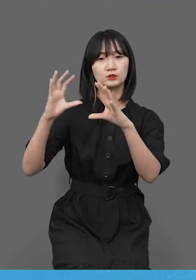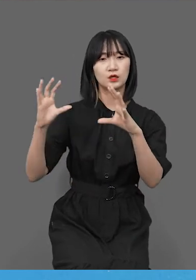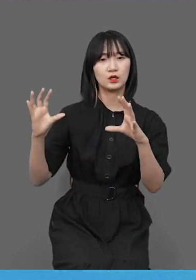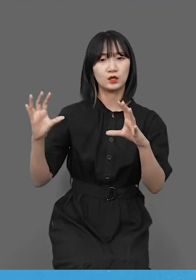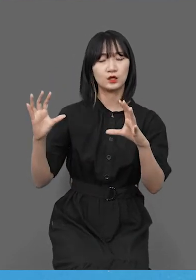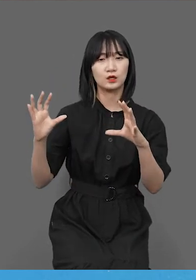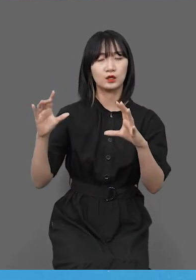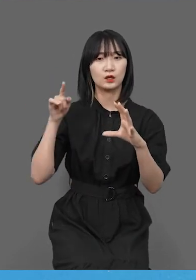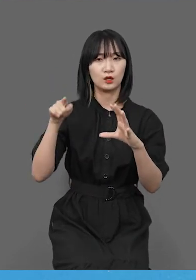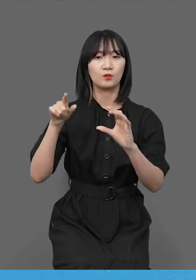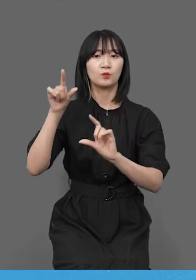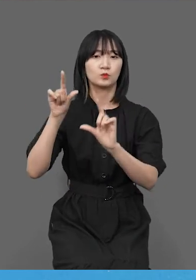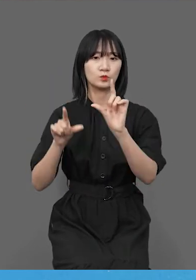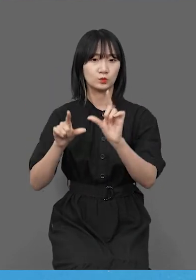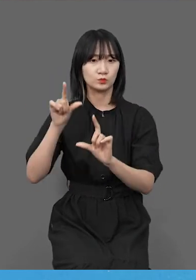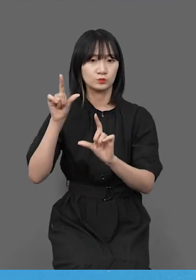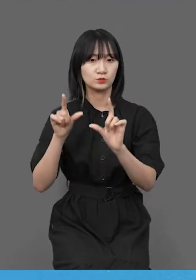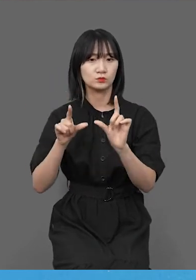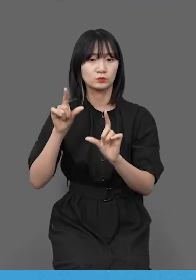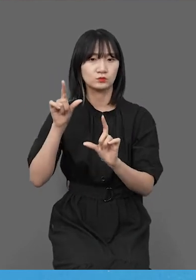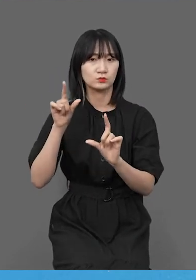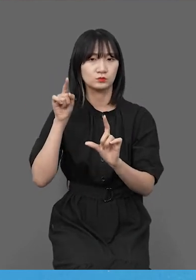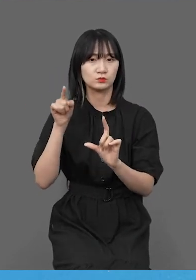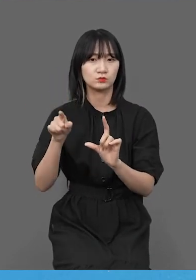만한 조상의 형태라 됩니다.